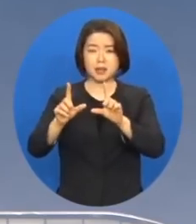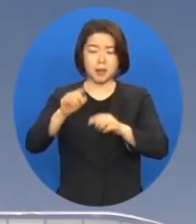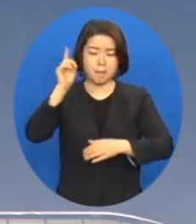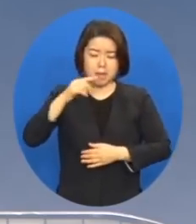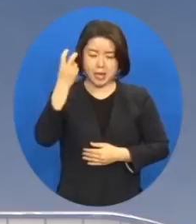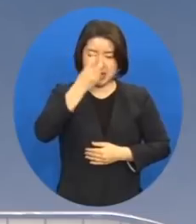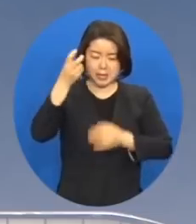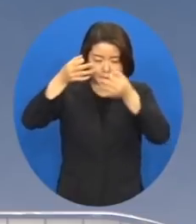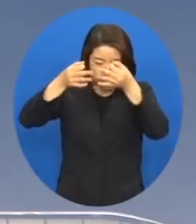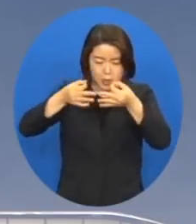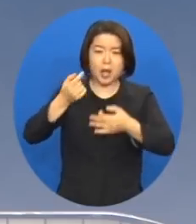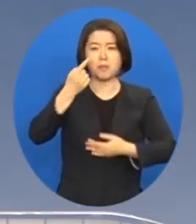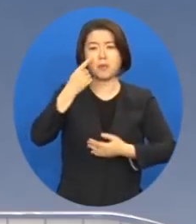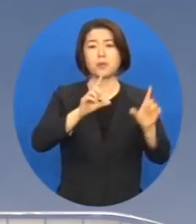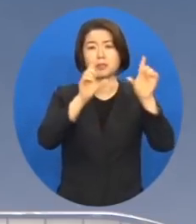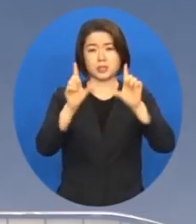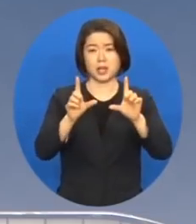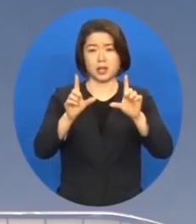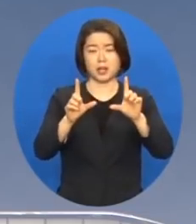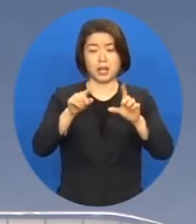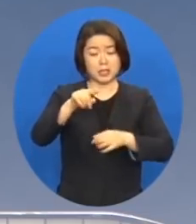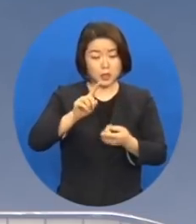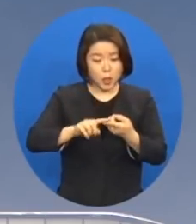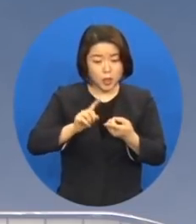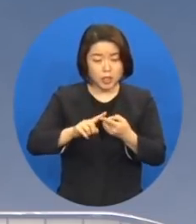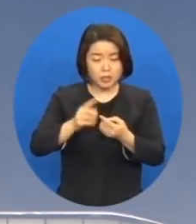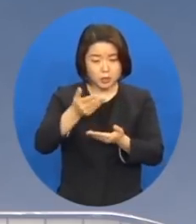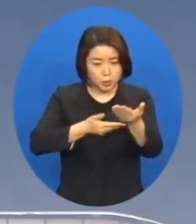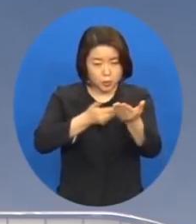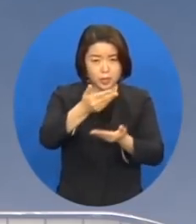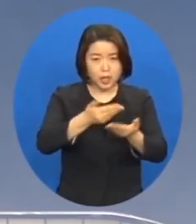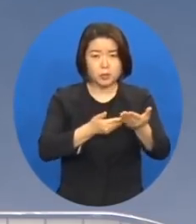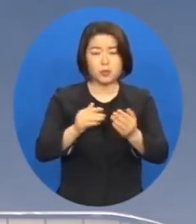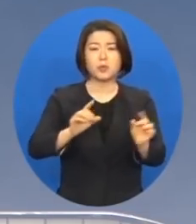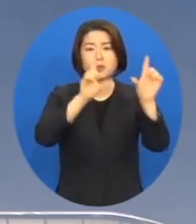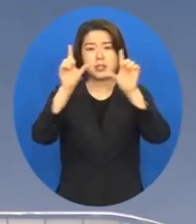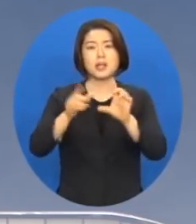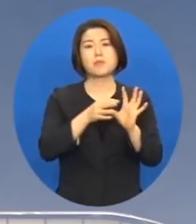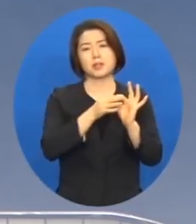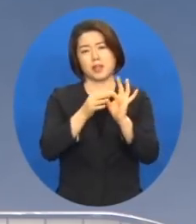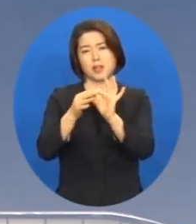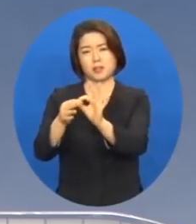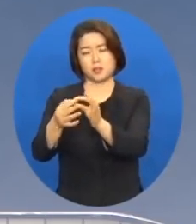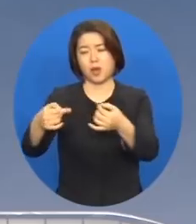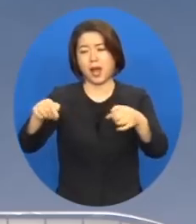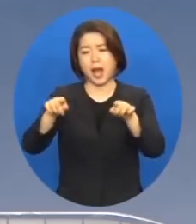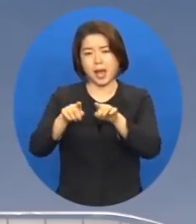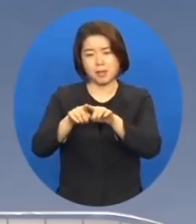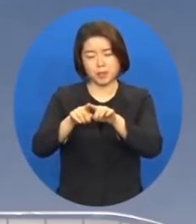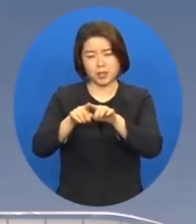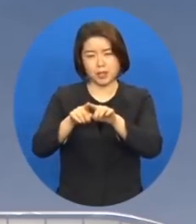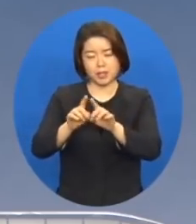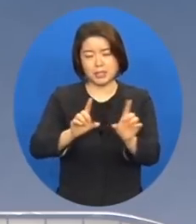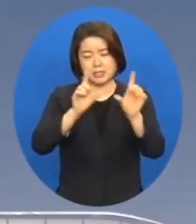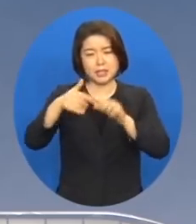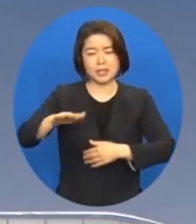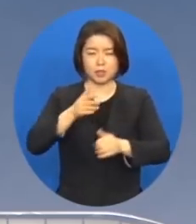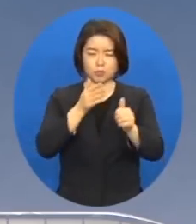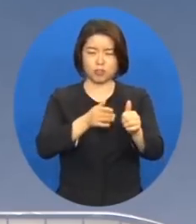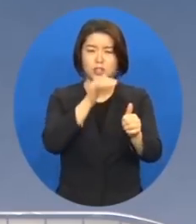살아라. 그리고 그것을 서로 나누면서 그 삶을 계속 함께 살아가시라고 그렇게 권하는